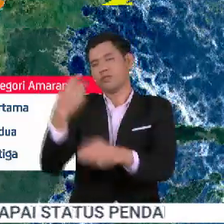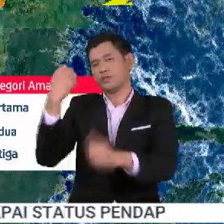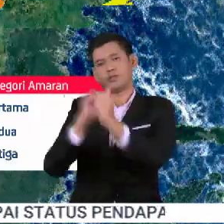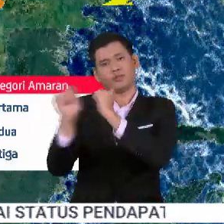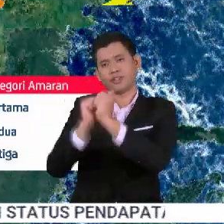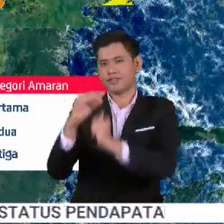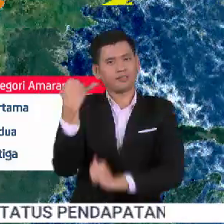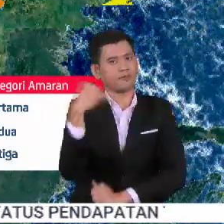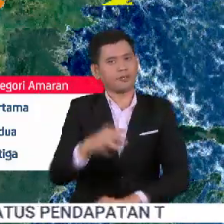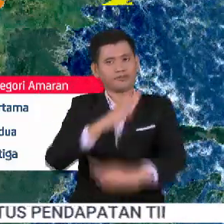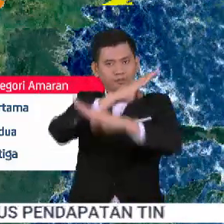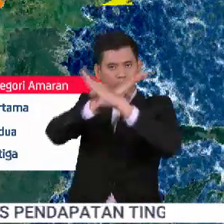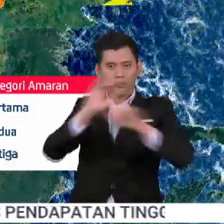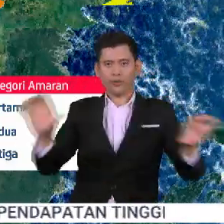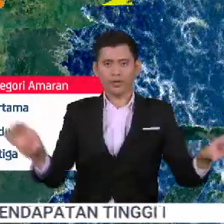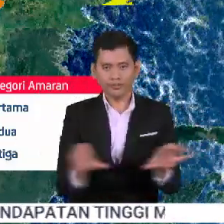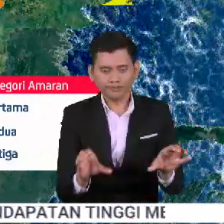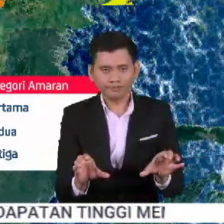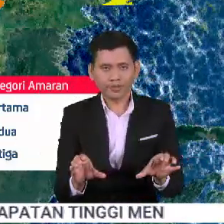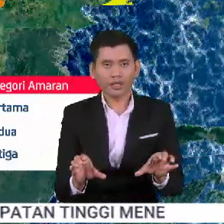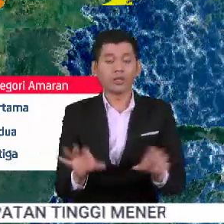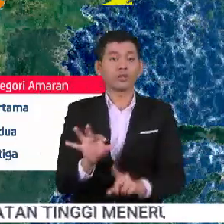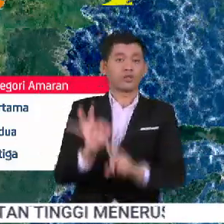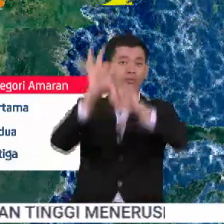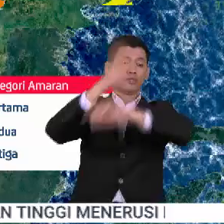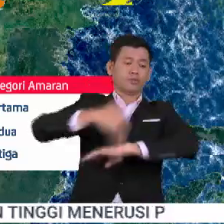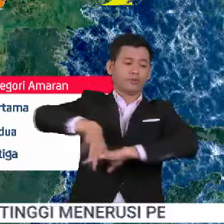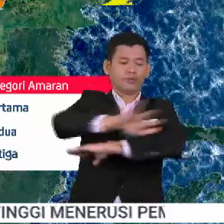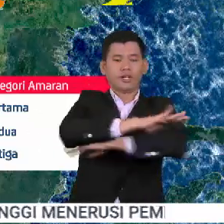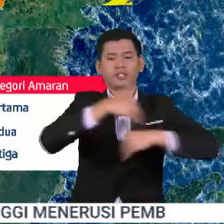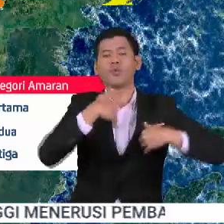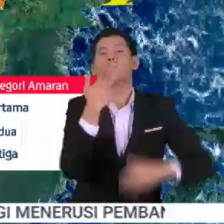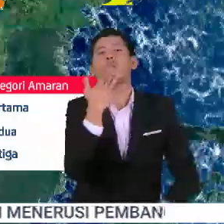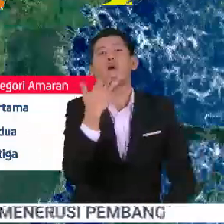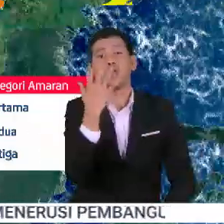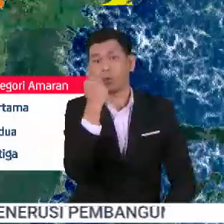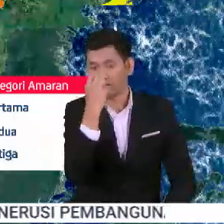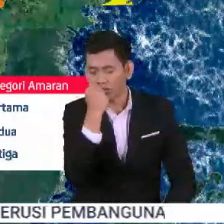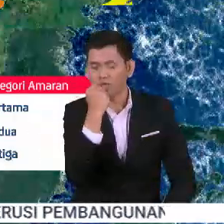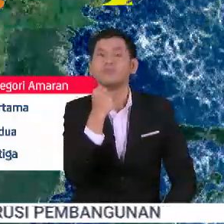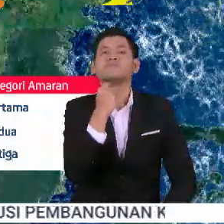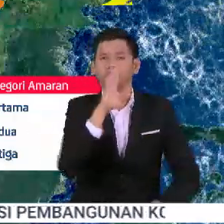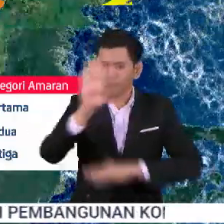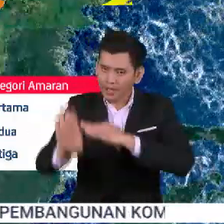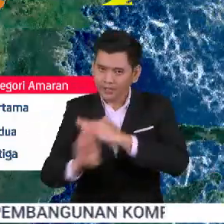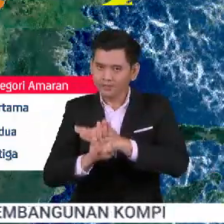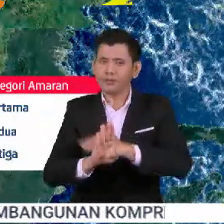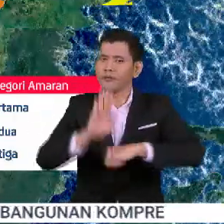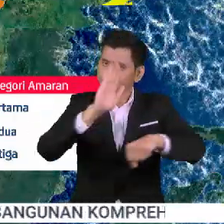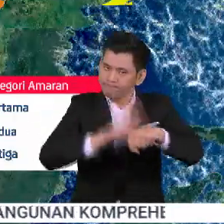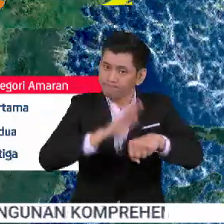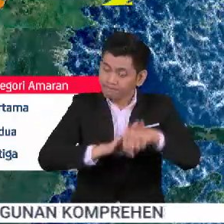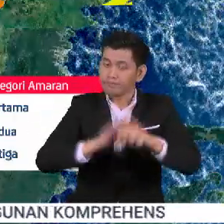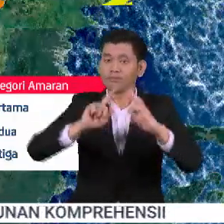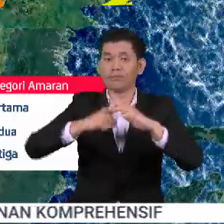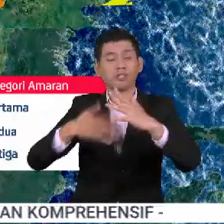dan rekreasi laut, terutamanya sekali di kawasan perairan yang ditandakan dengan warna jingga ini. Dan amaran ini akan berkuat